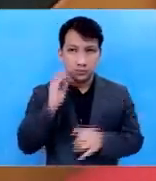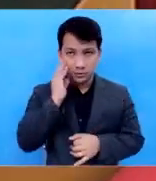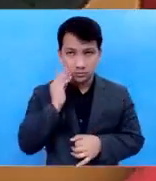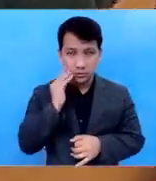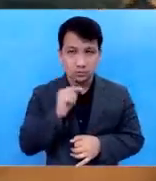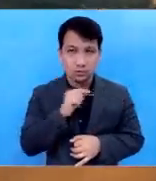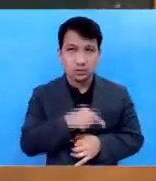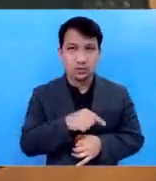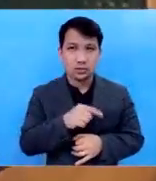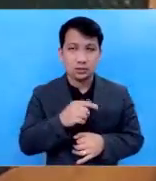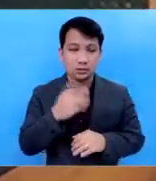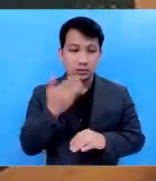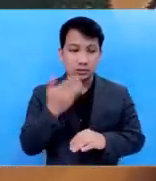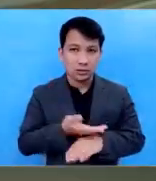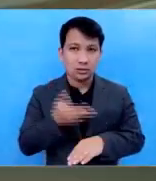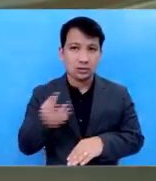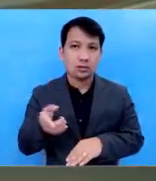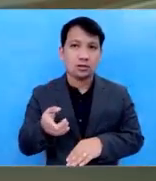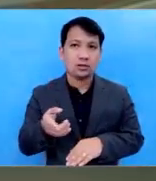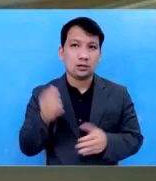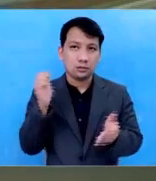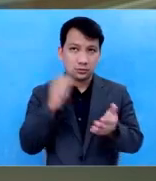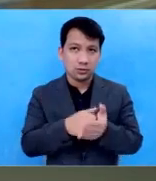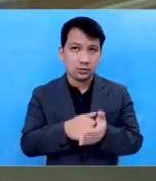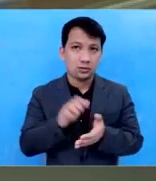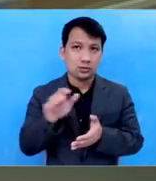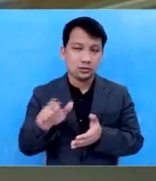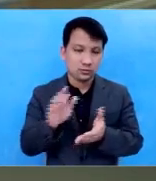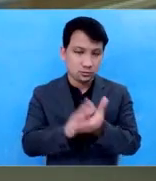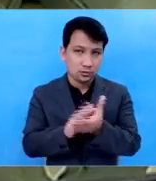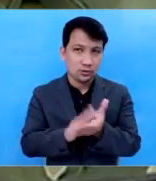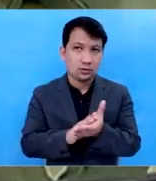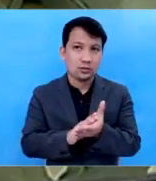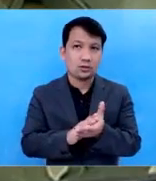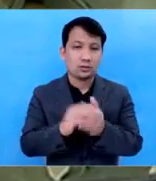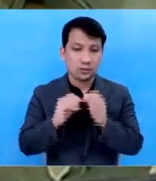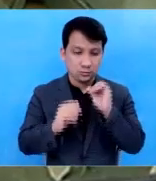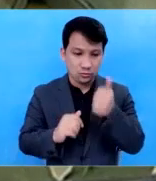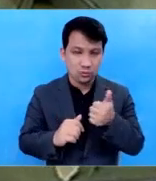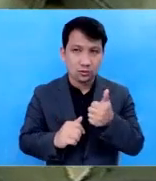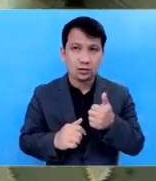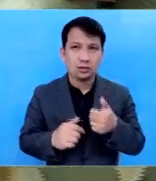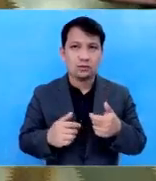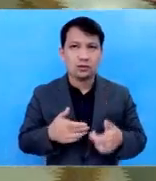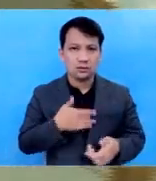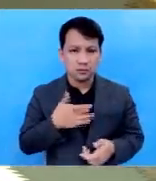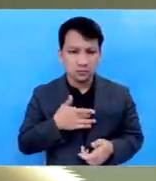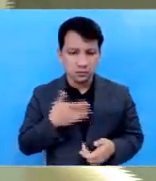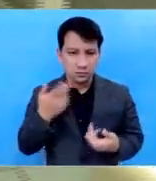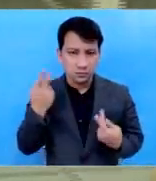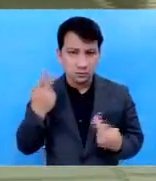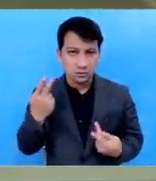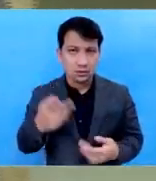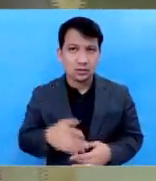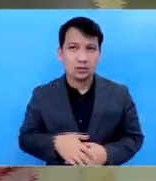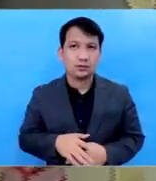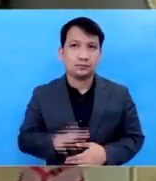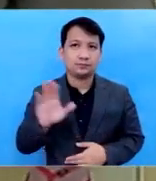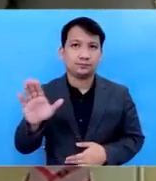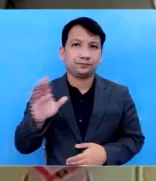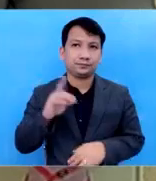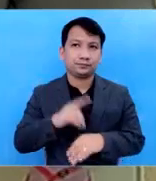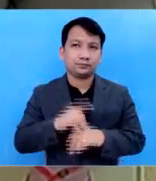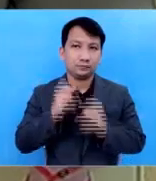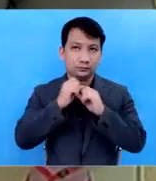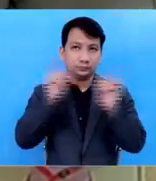ni Nanay Melinda. Nag-enroll lang daw ito sa eskwelahan at kinabukasan, sumama na ang pakiramdam. Sabi ko nung doktor, shock dengue